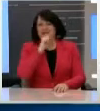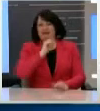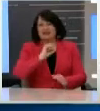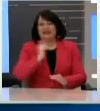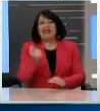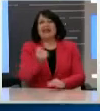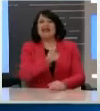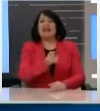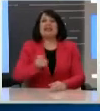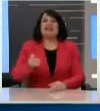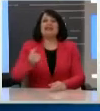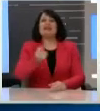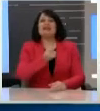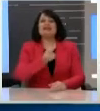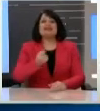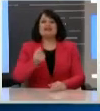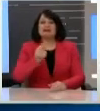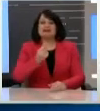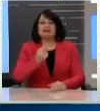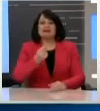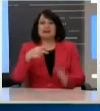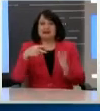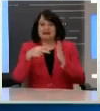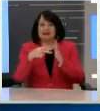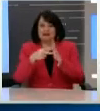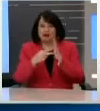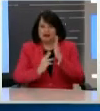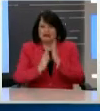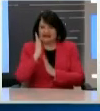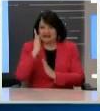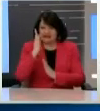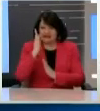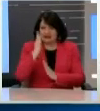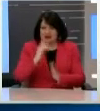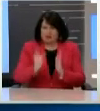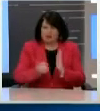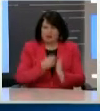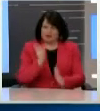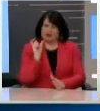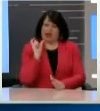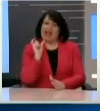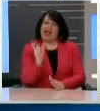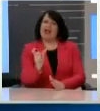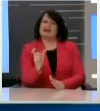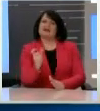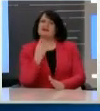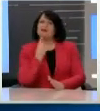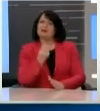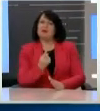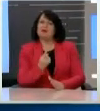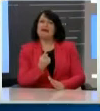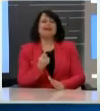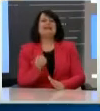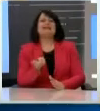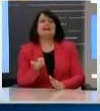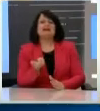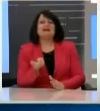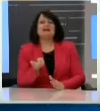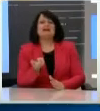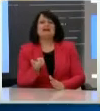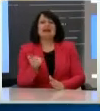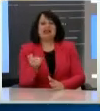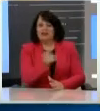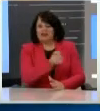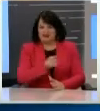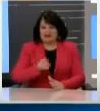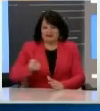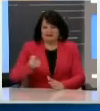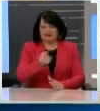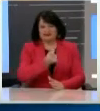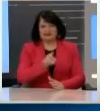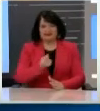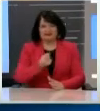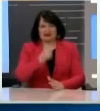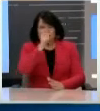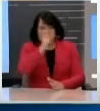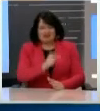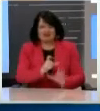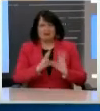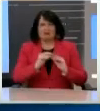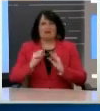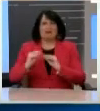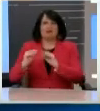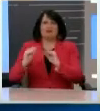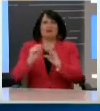μας το 2014 για να χαρακτηρίσει τις ειδήσεις που εσείς